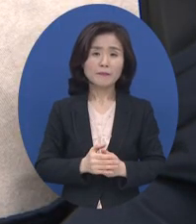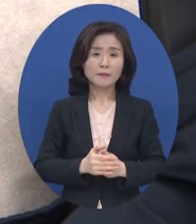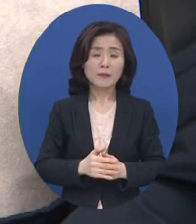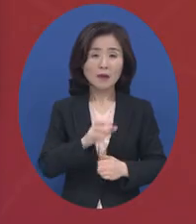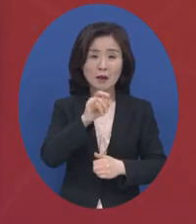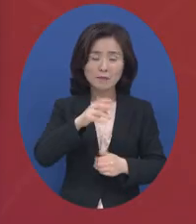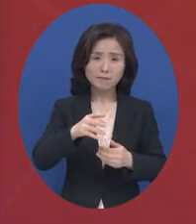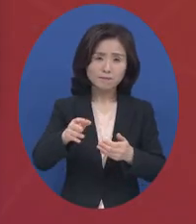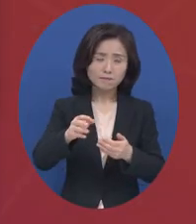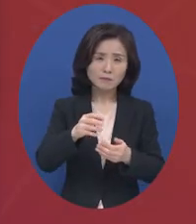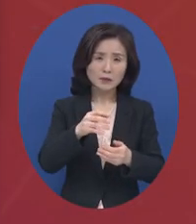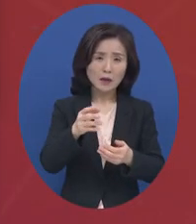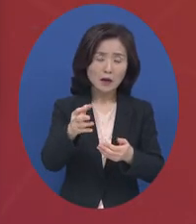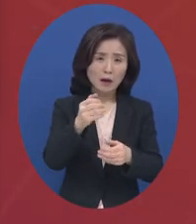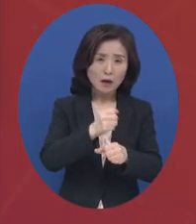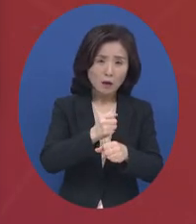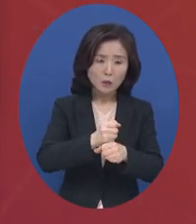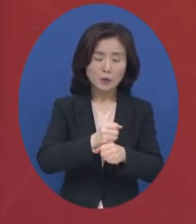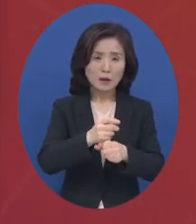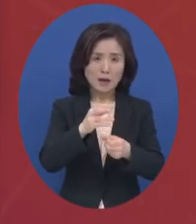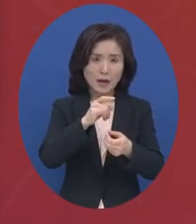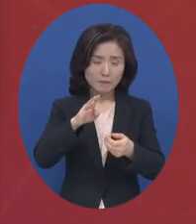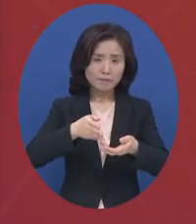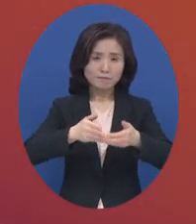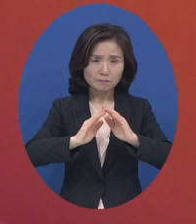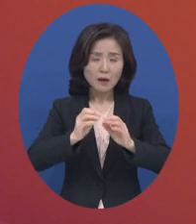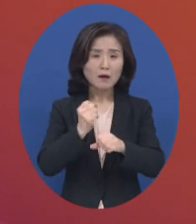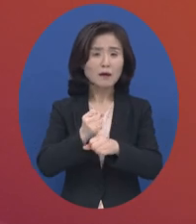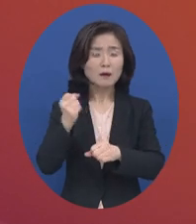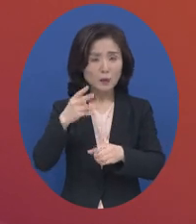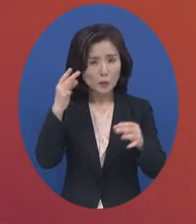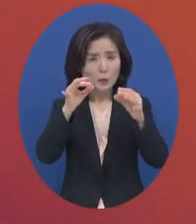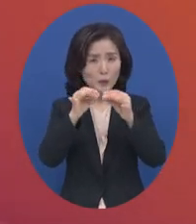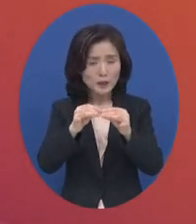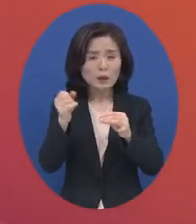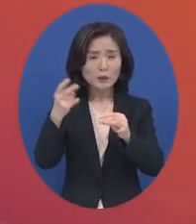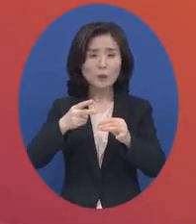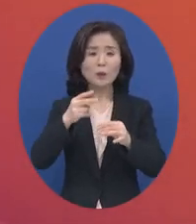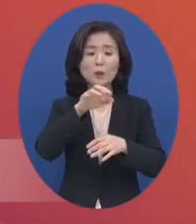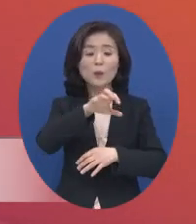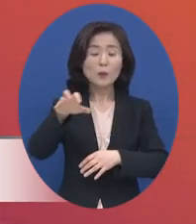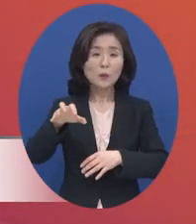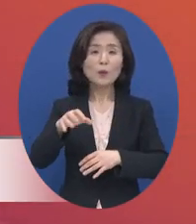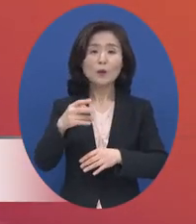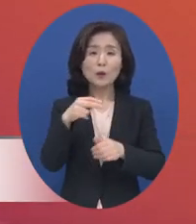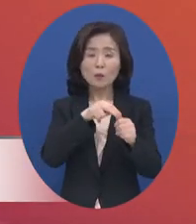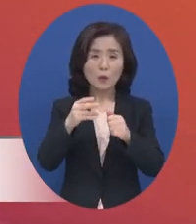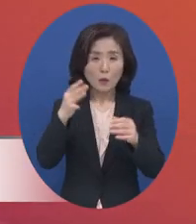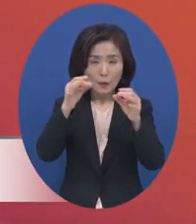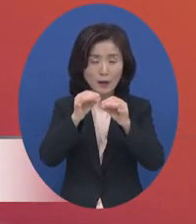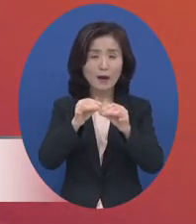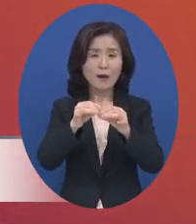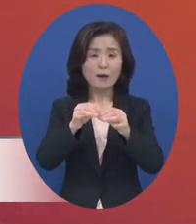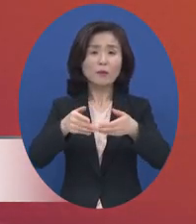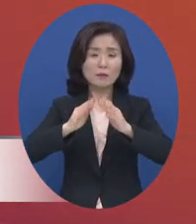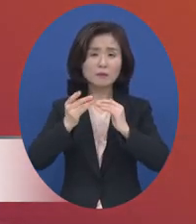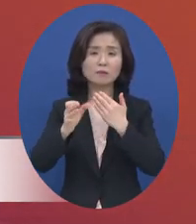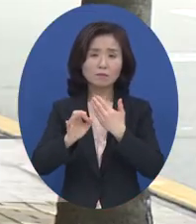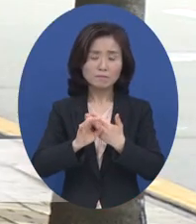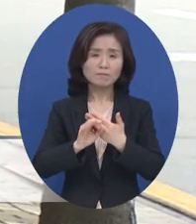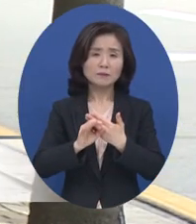수집 동의 와 전기 알림 설정을 하면 정해진 시간에 자동으로 검사 았다 하루에 한번이나 수시로 검사를 해볼 수도